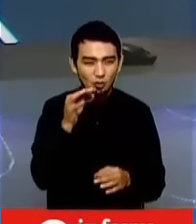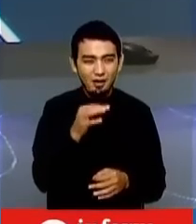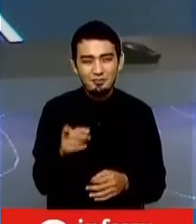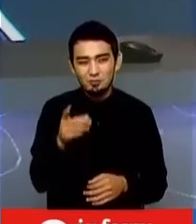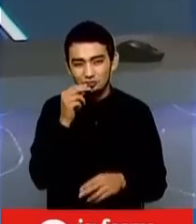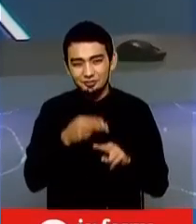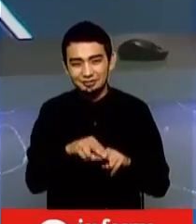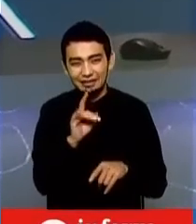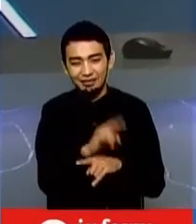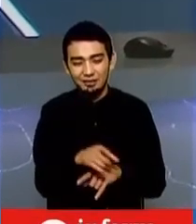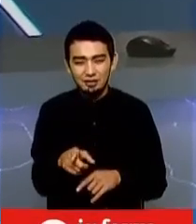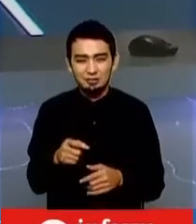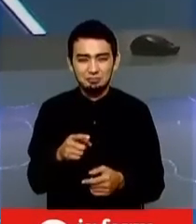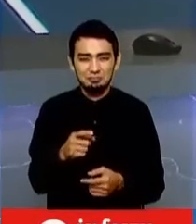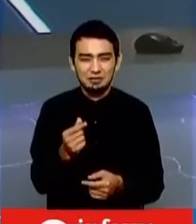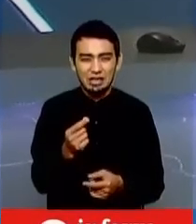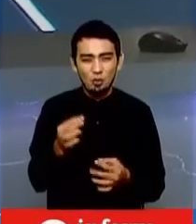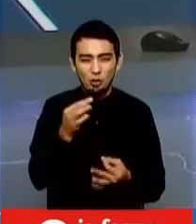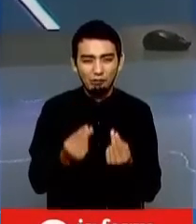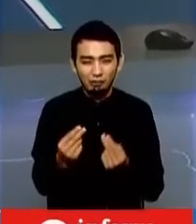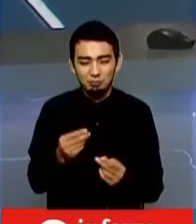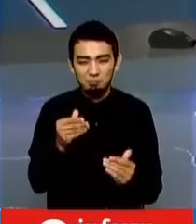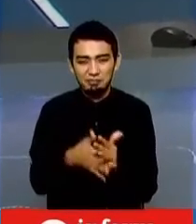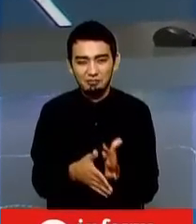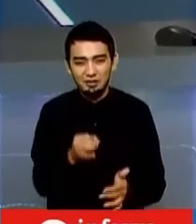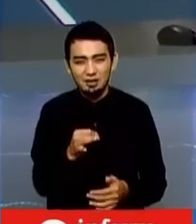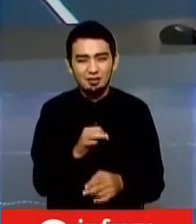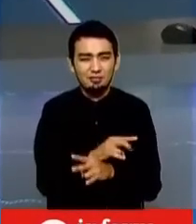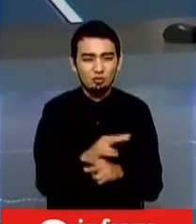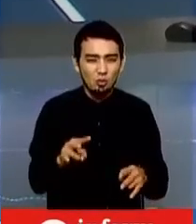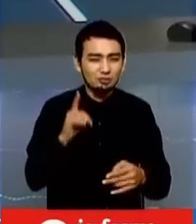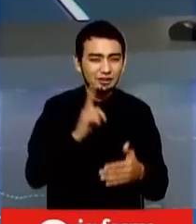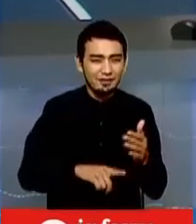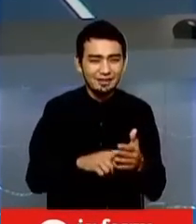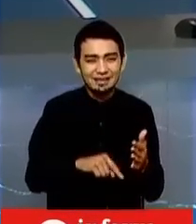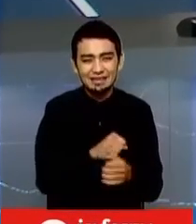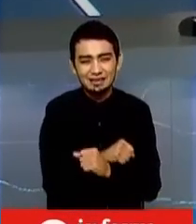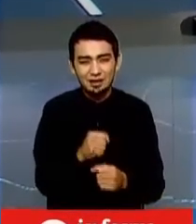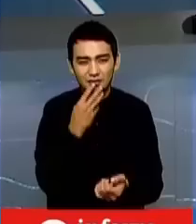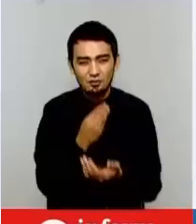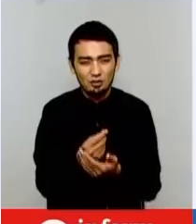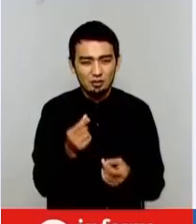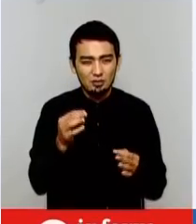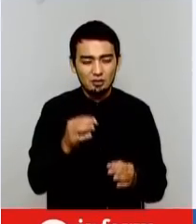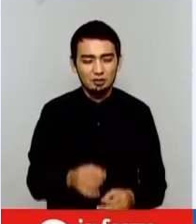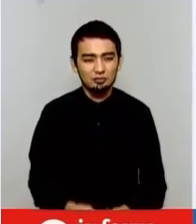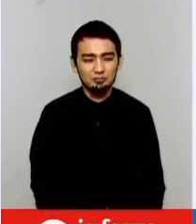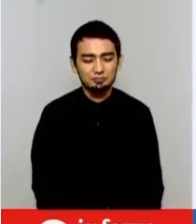букмекерской конторе. Полиция еще раз предупреждает, никому не доверять свои персональные данные.